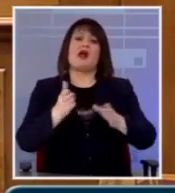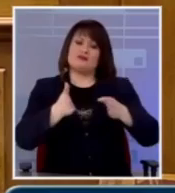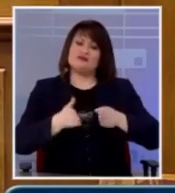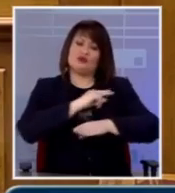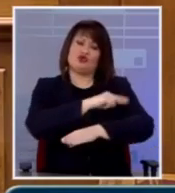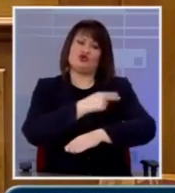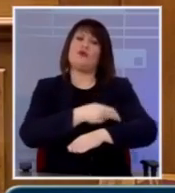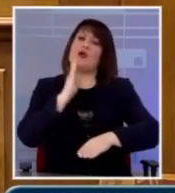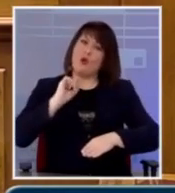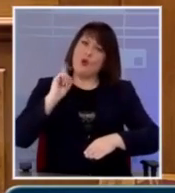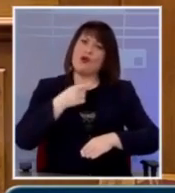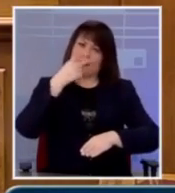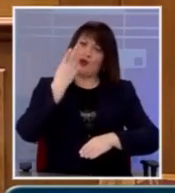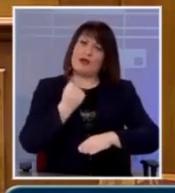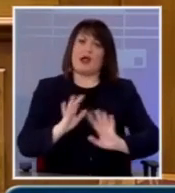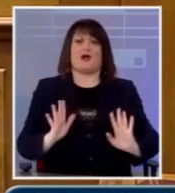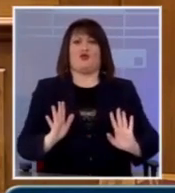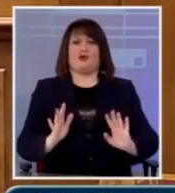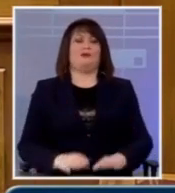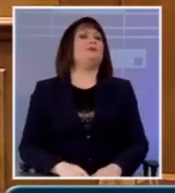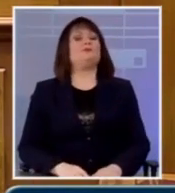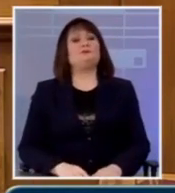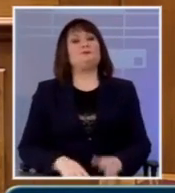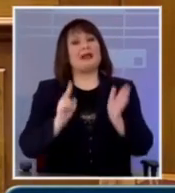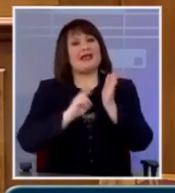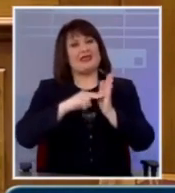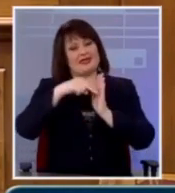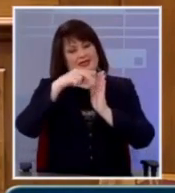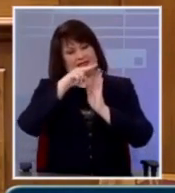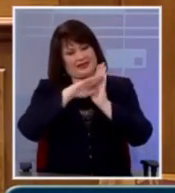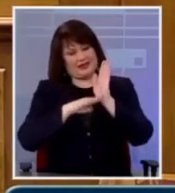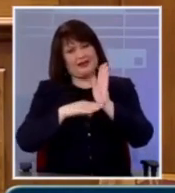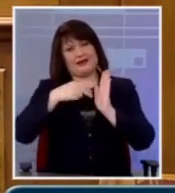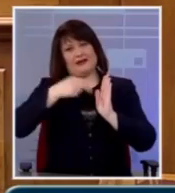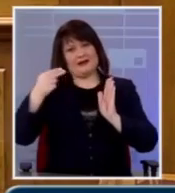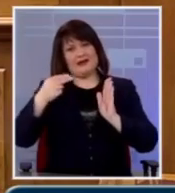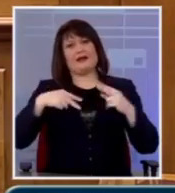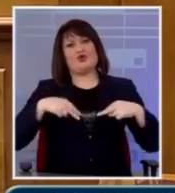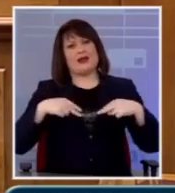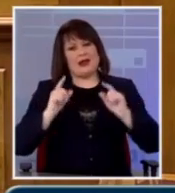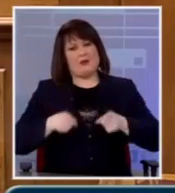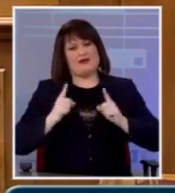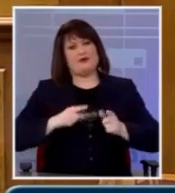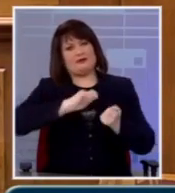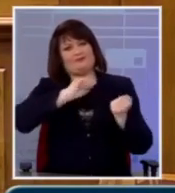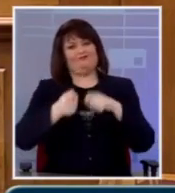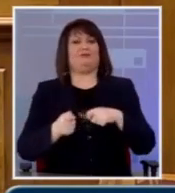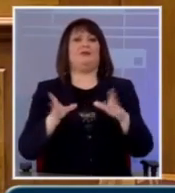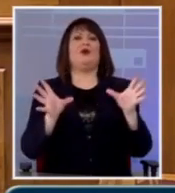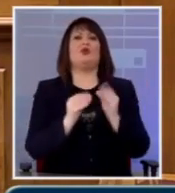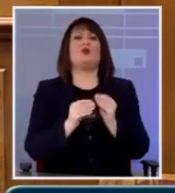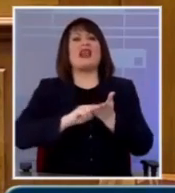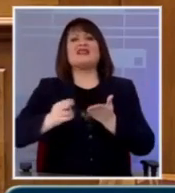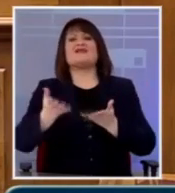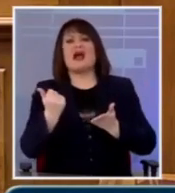ανάγκη. Αυτό θα γίνει με ριζική αναθεώρηση του θεσμικού πλαισίου και των κοινών υπουργικών αποφάσεων που αφορούν την περίθαψη των